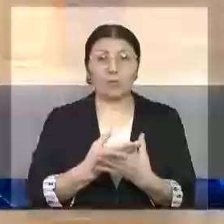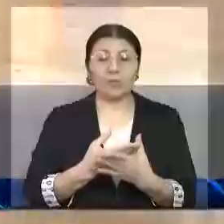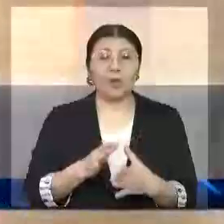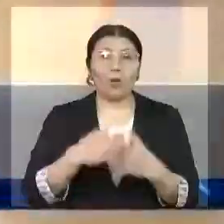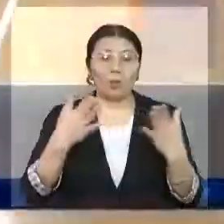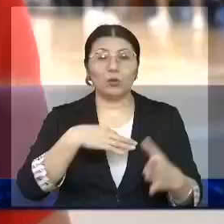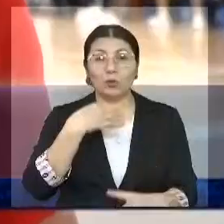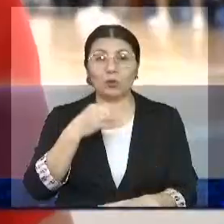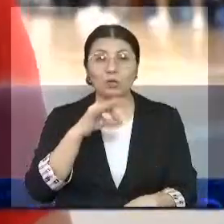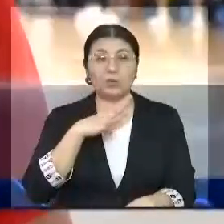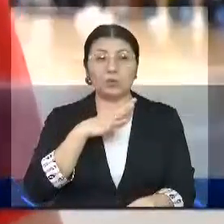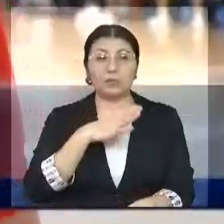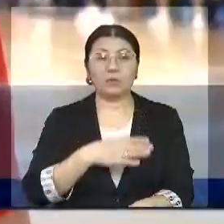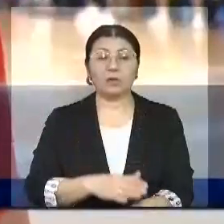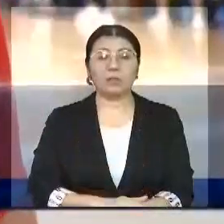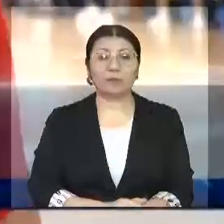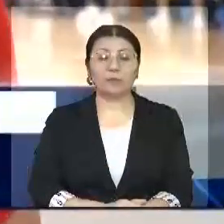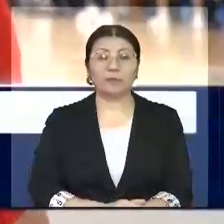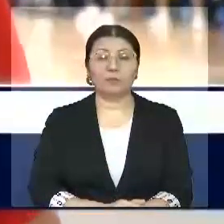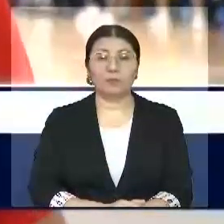үлкен тәжірибе болды.